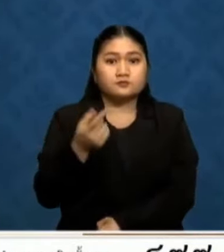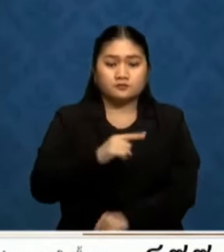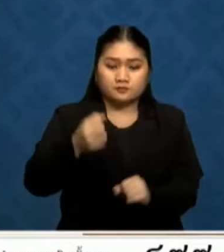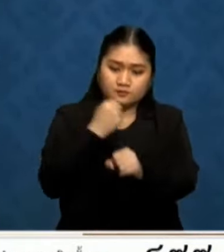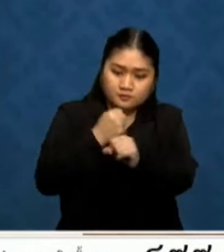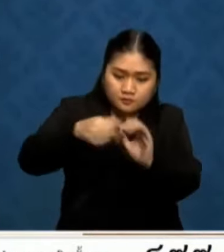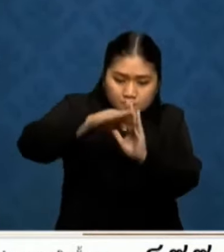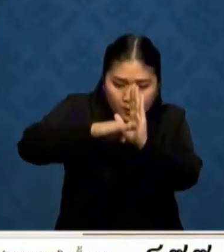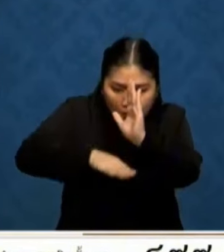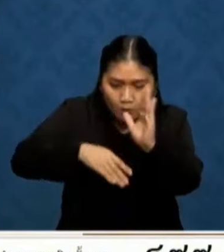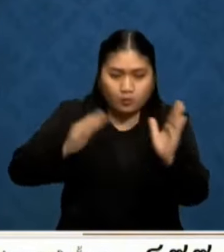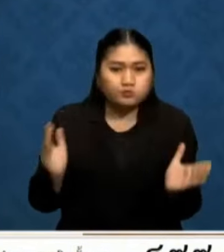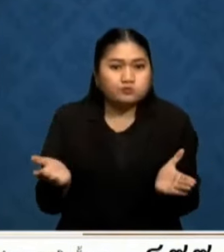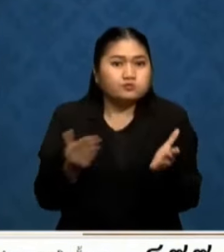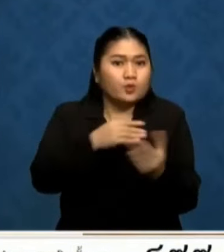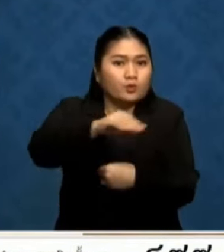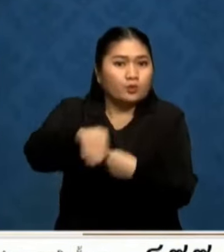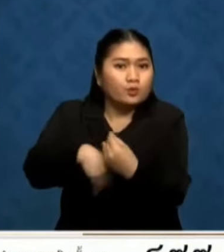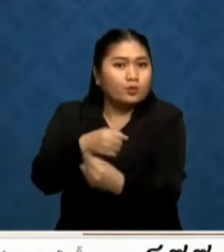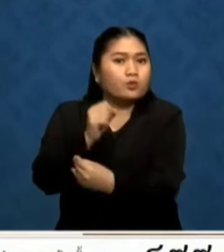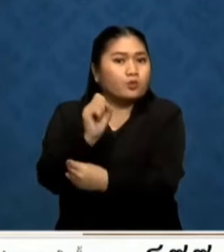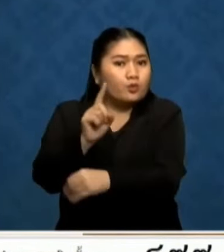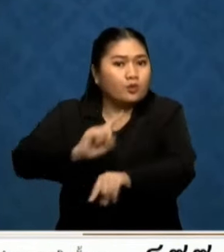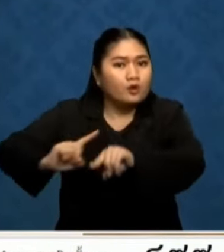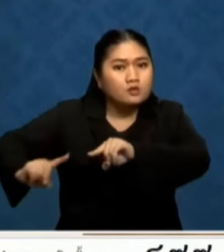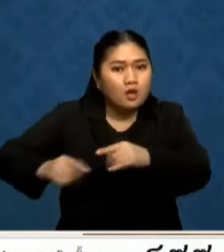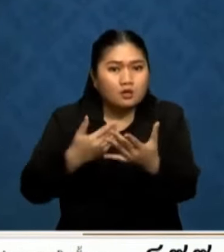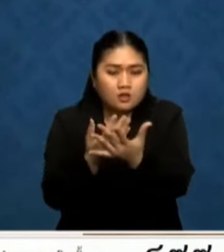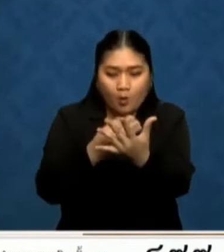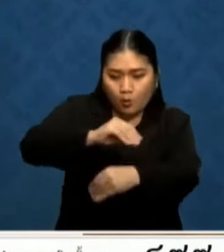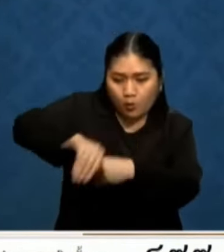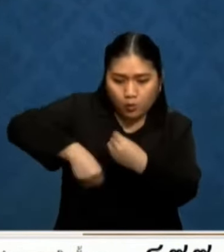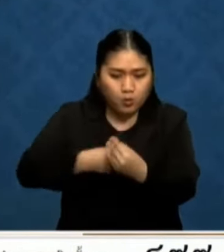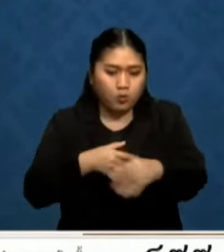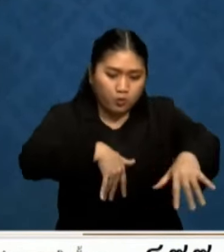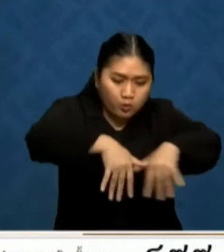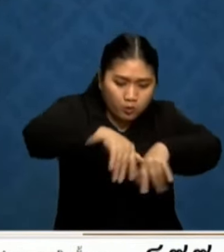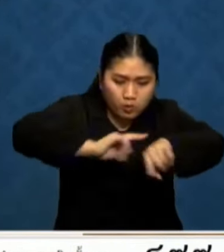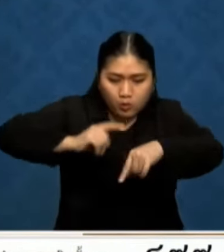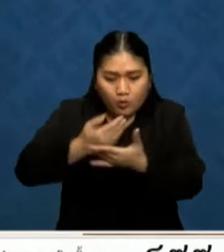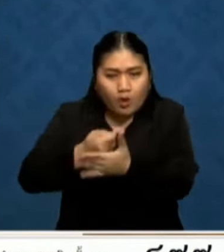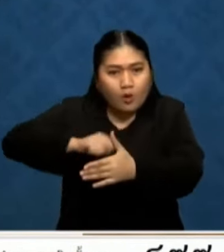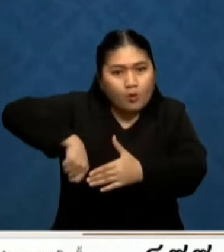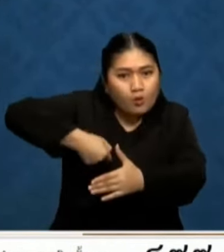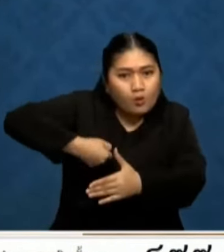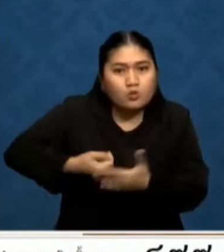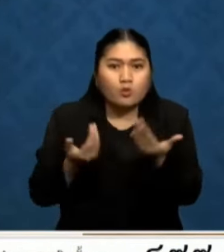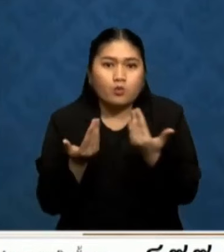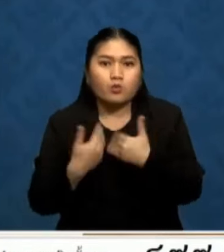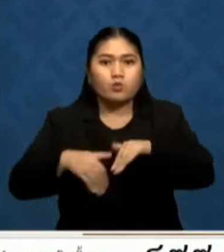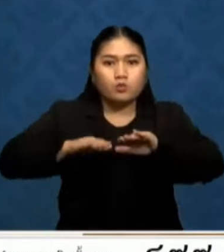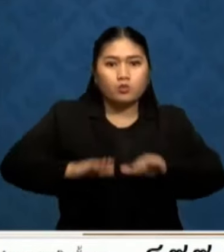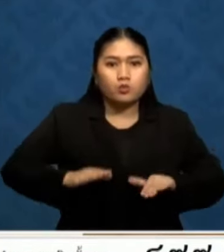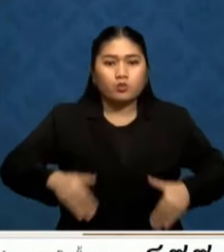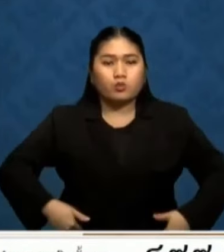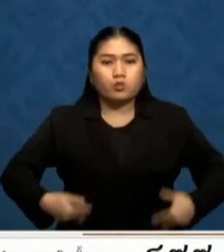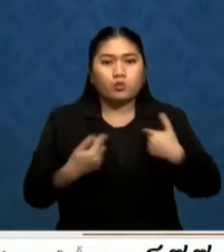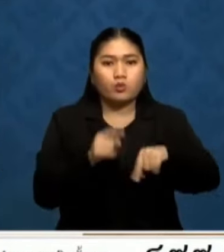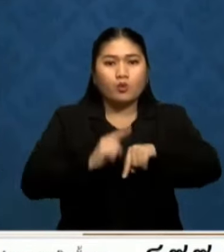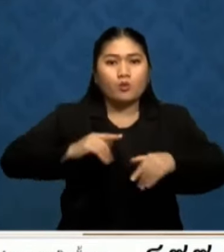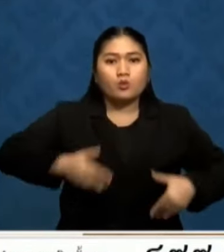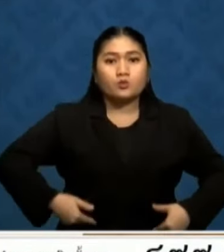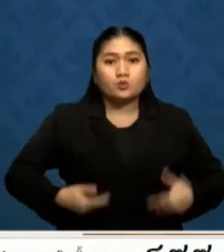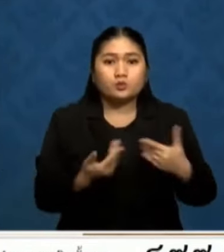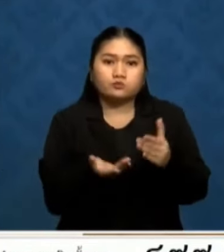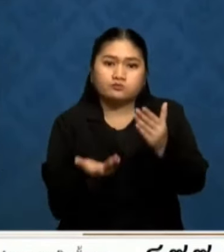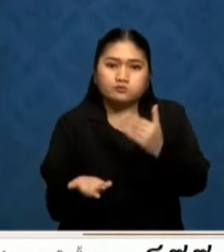เนินการเพื่อกัดต้นเศรษฐกิด้วยการส่เสริมให้มีเมดเงินหมุเวีนใพ้นที่ต่าง และช่วยบนเทาพาระคาครองชีพยกระดับคุภ